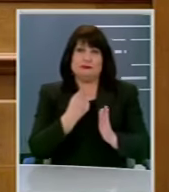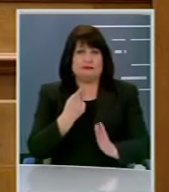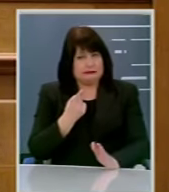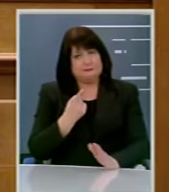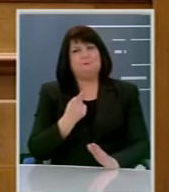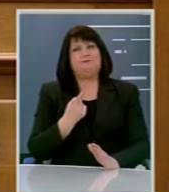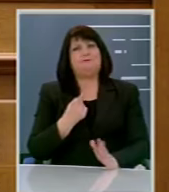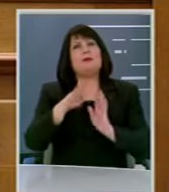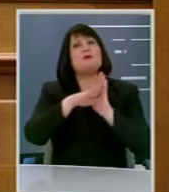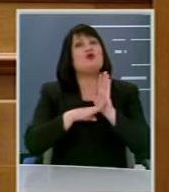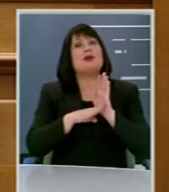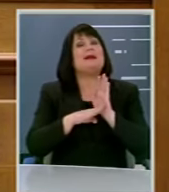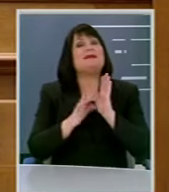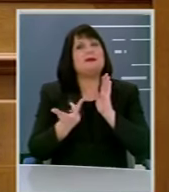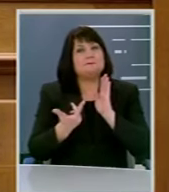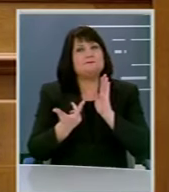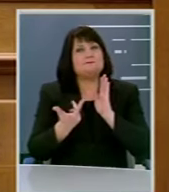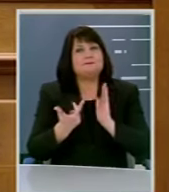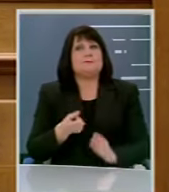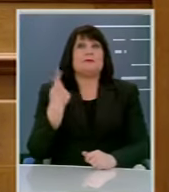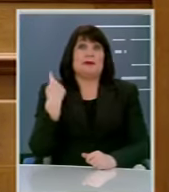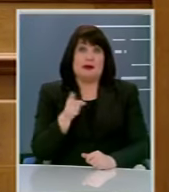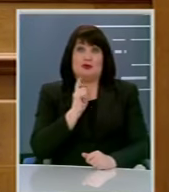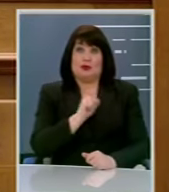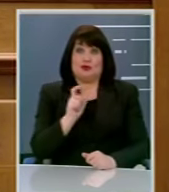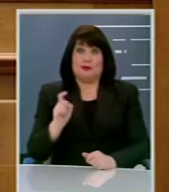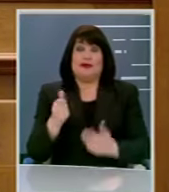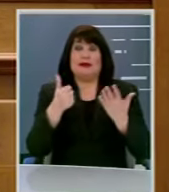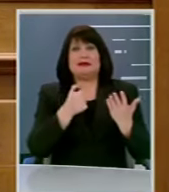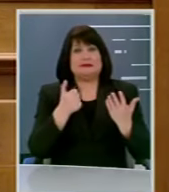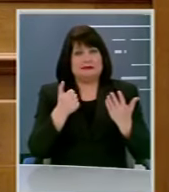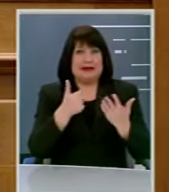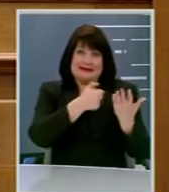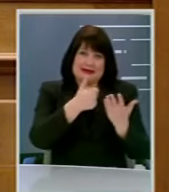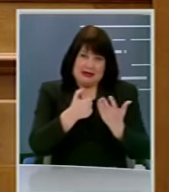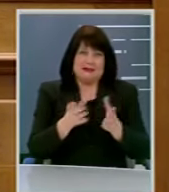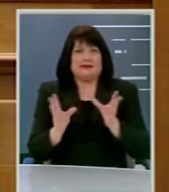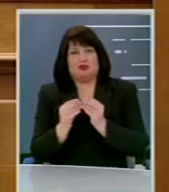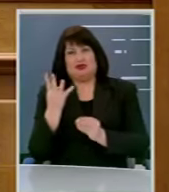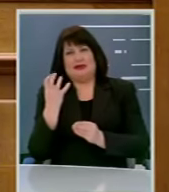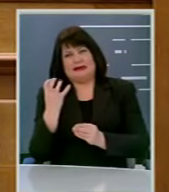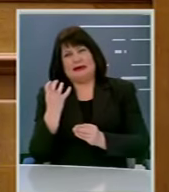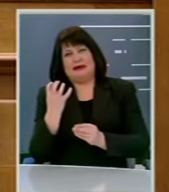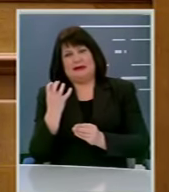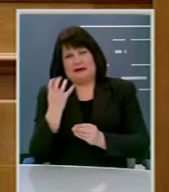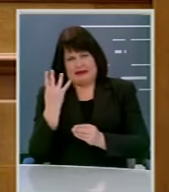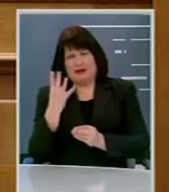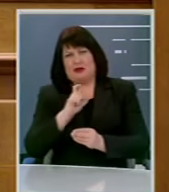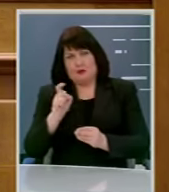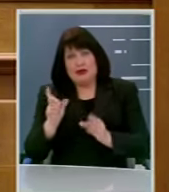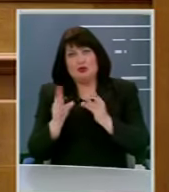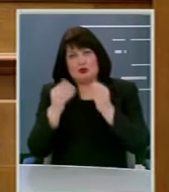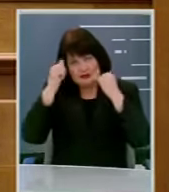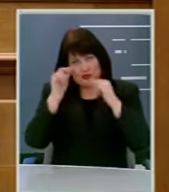στο πρόγραμμα βάζουμε 100 εκατομμύρια, 66 για τη γεωργία και 34 για την κτηνοτροφία, τα οποία είναι ακριβώς